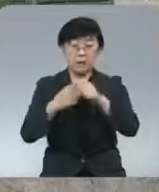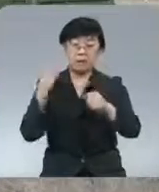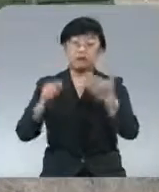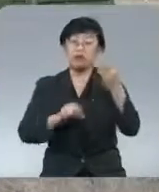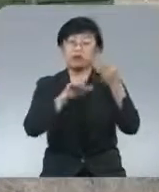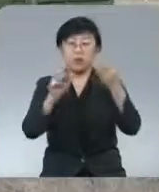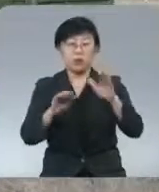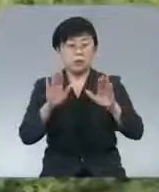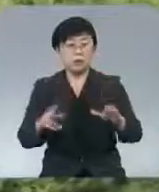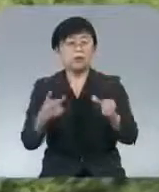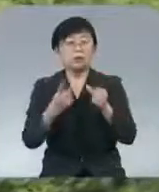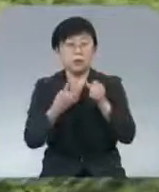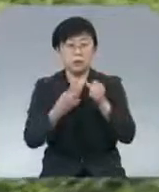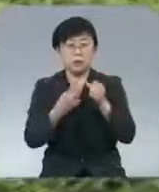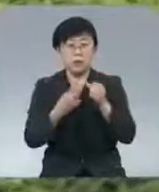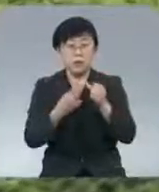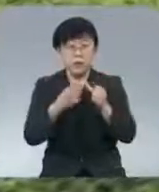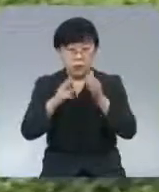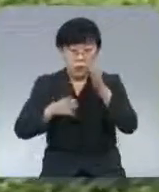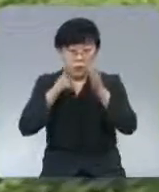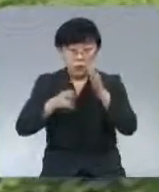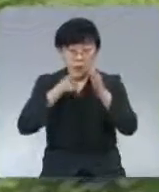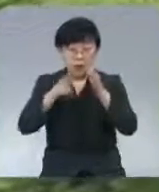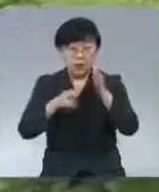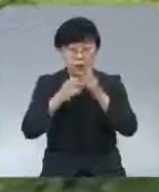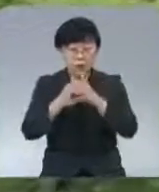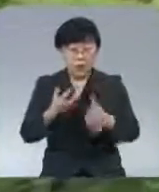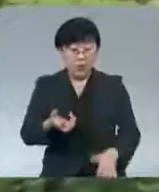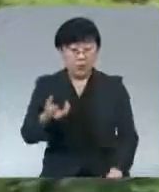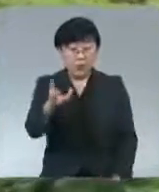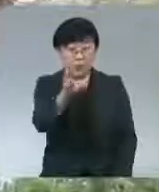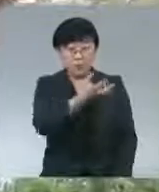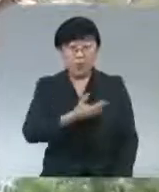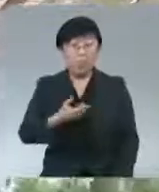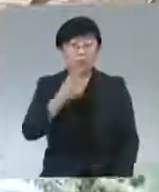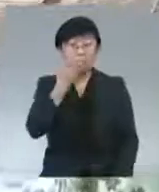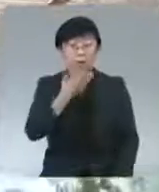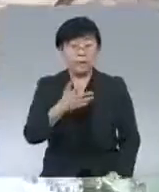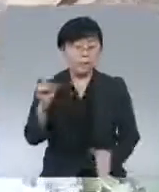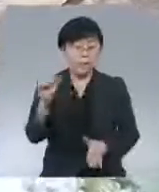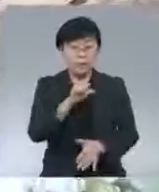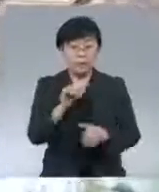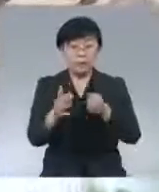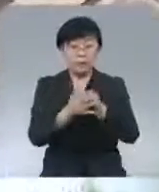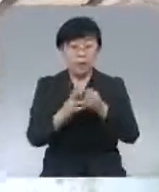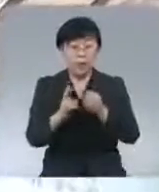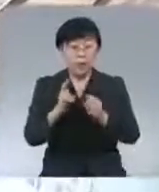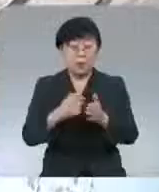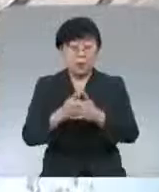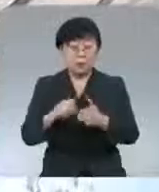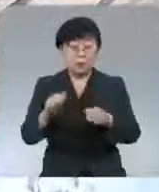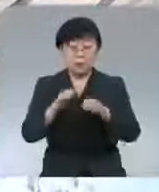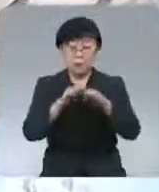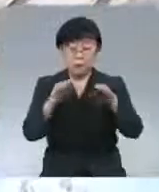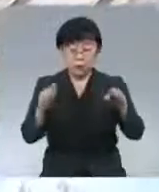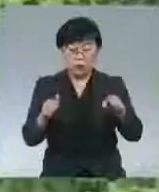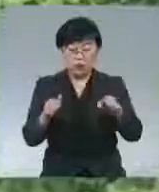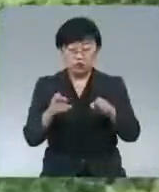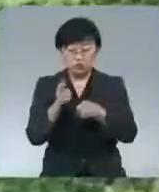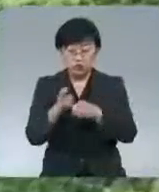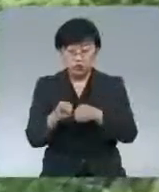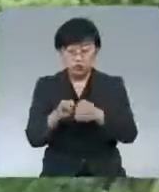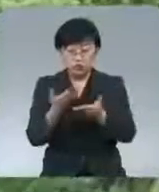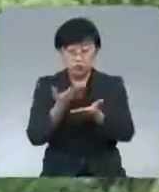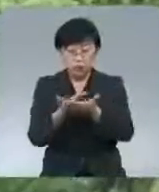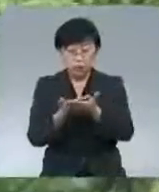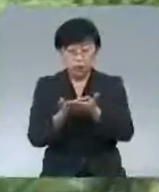khi phóng tên lửa từ đường sắt giúp Bắc Triều Tiên có thể di chuyển nhanh tên lửa tới địa điểm phóng Nếu vận chuyển để phóng tên lửa nằm dưới